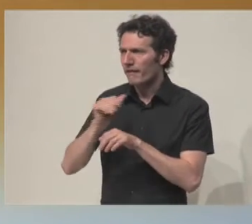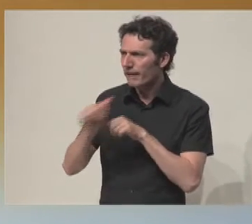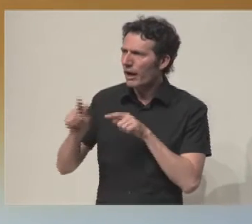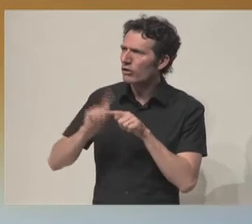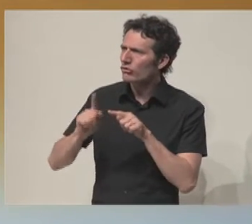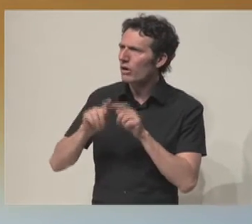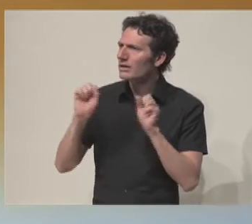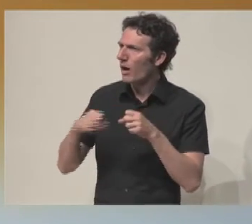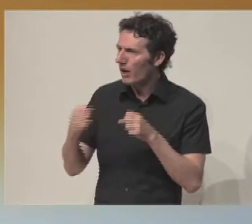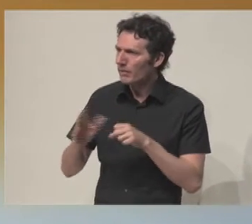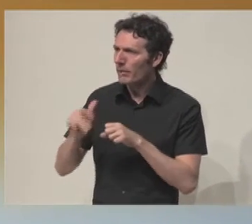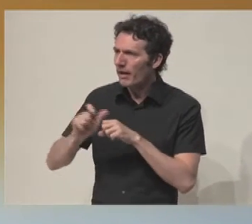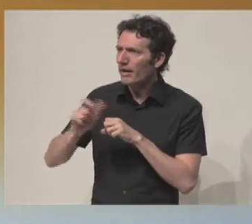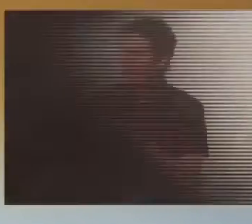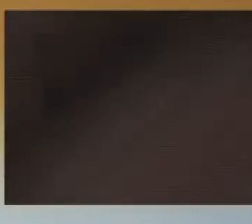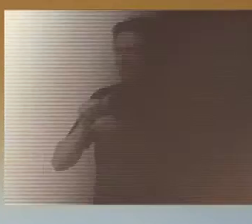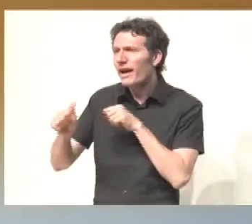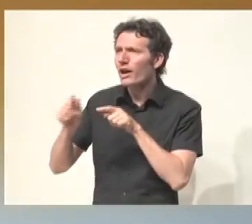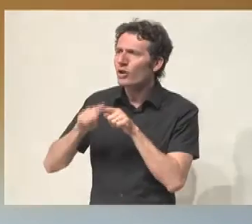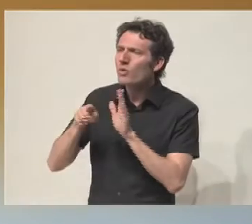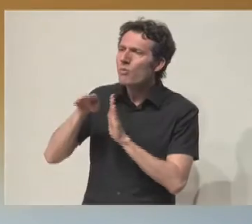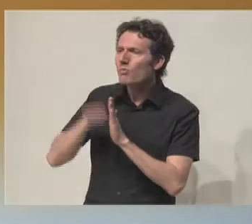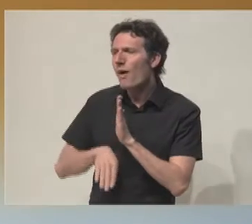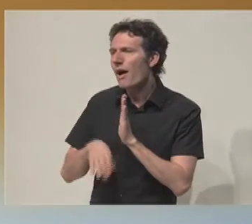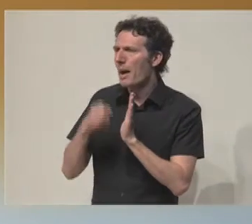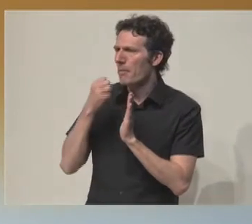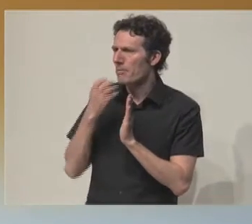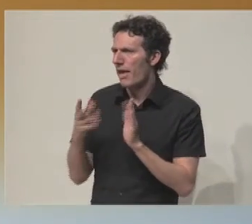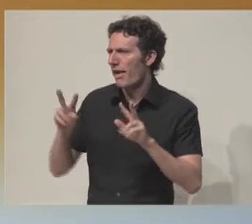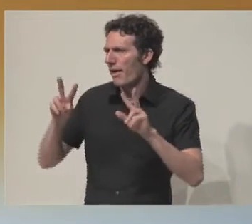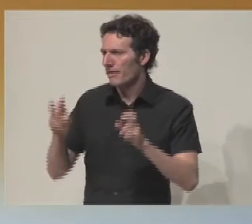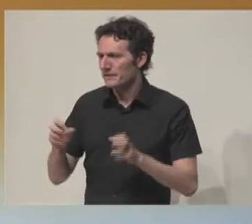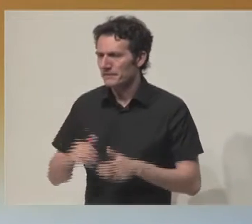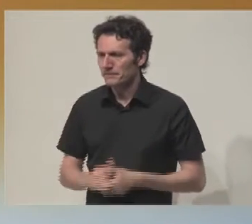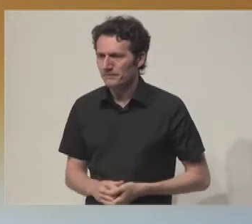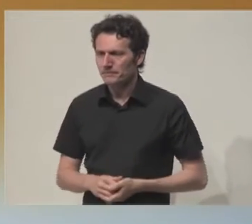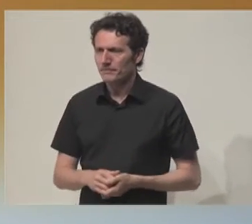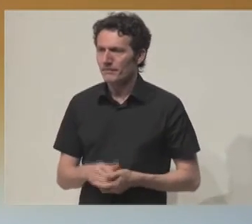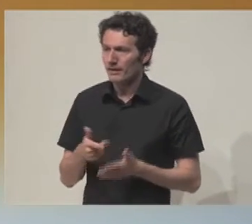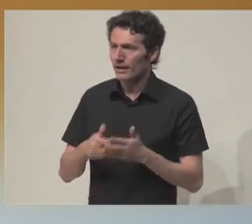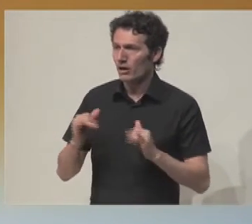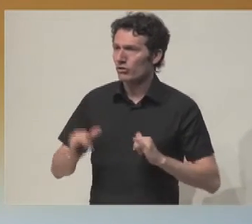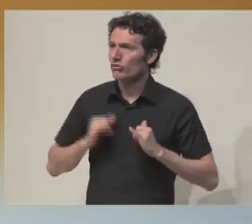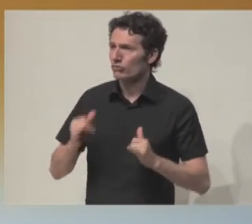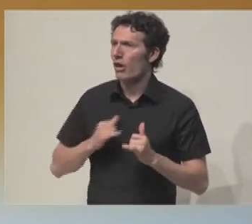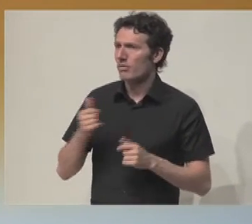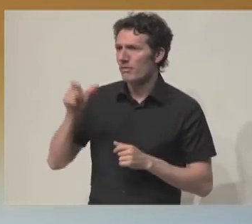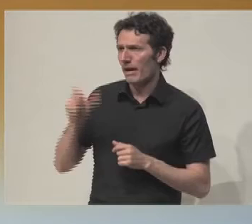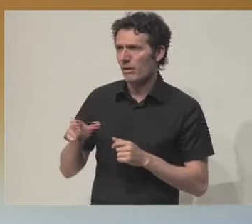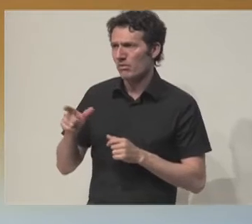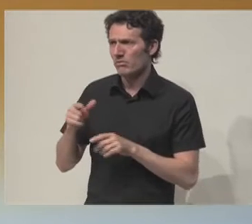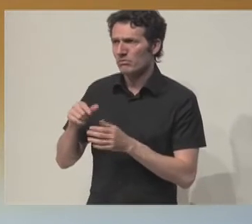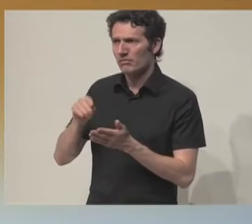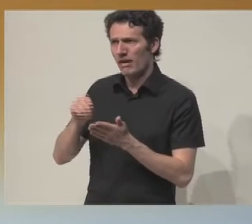et par la suite a fait des choses moins extraordinaire c'était un jeune agrégé d'histoire et